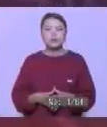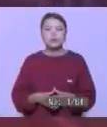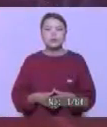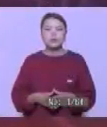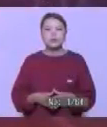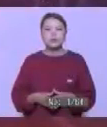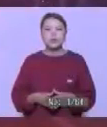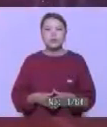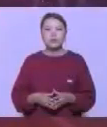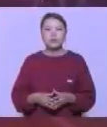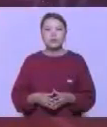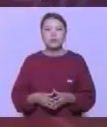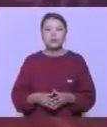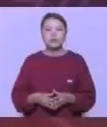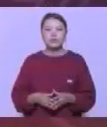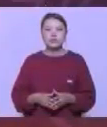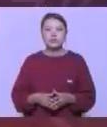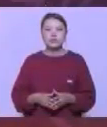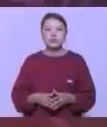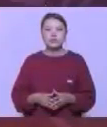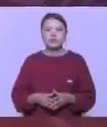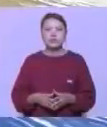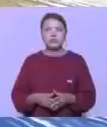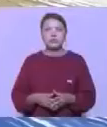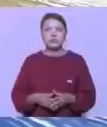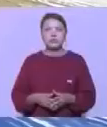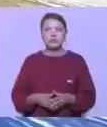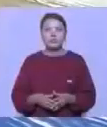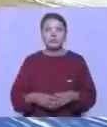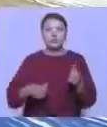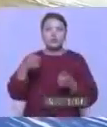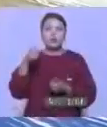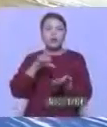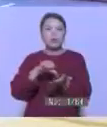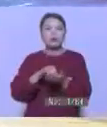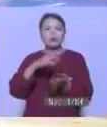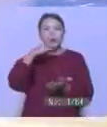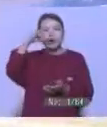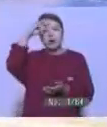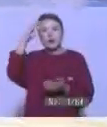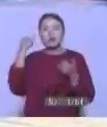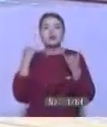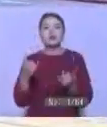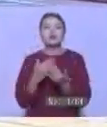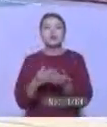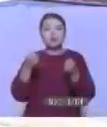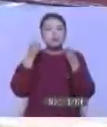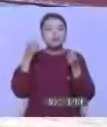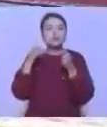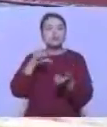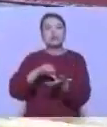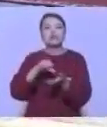ұстап жатып әлсімен көп болады. Жүрген кезде тағы да екі. Жарыс жеңімпаздарына Қазақстан Республикасының спорт шебері,